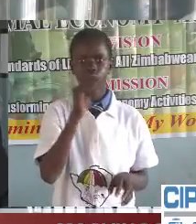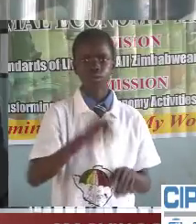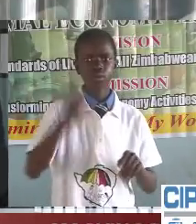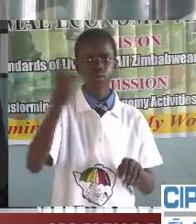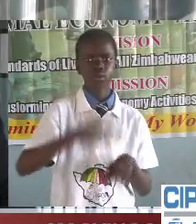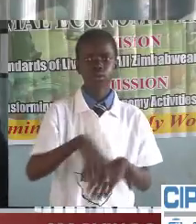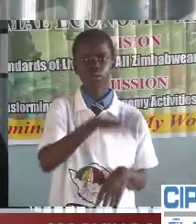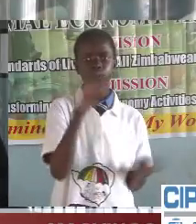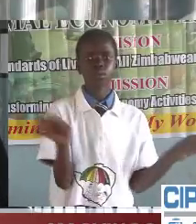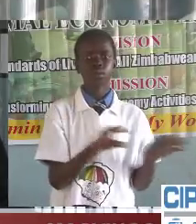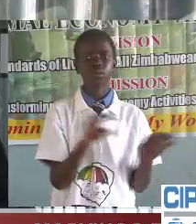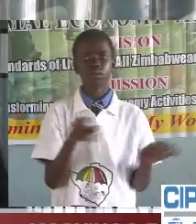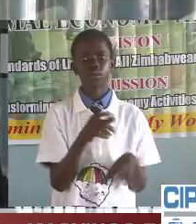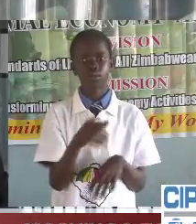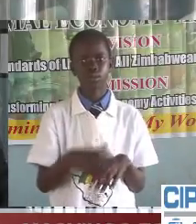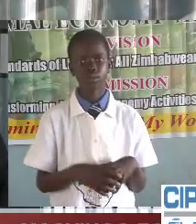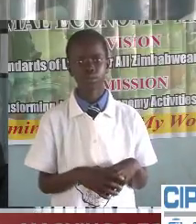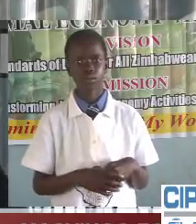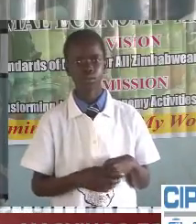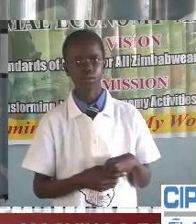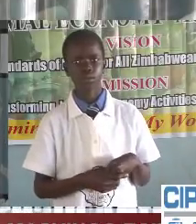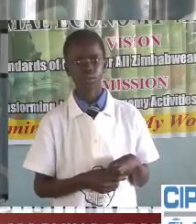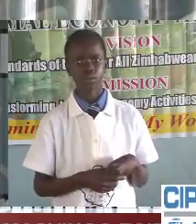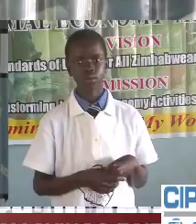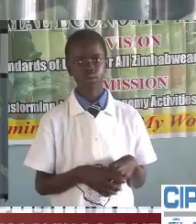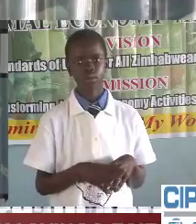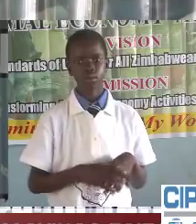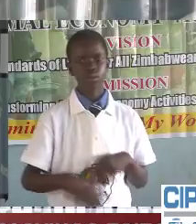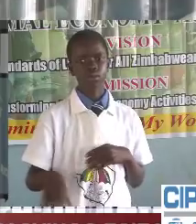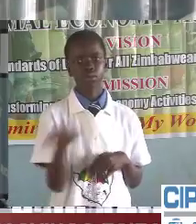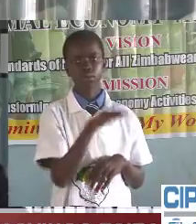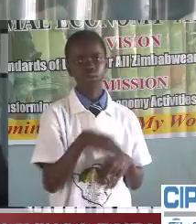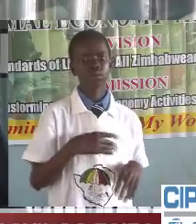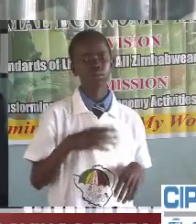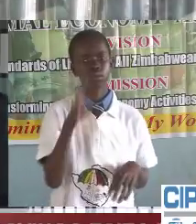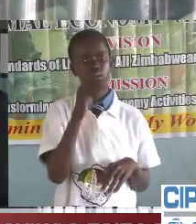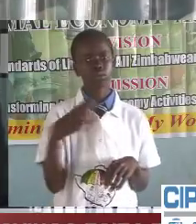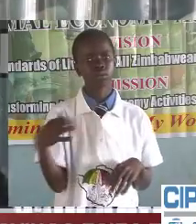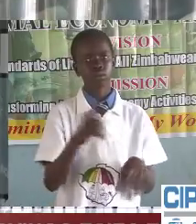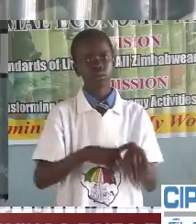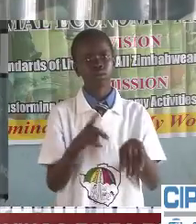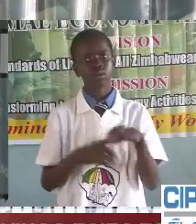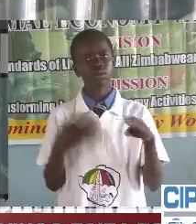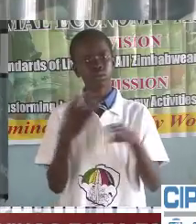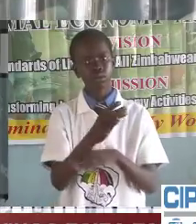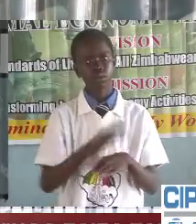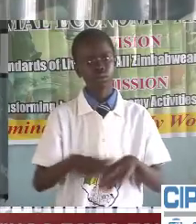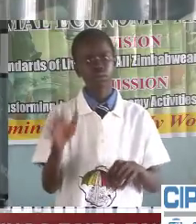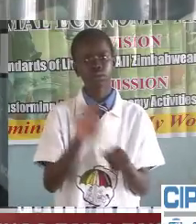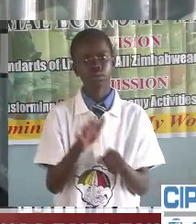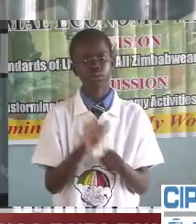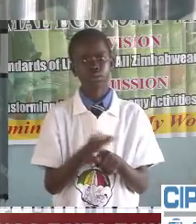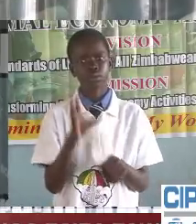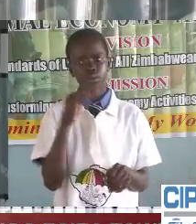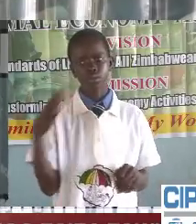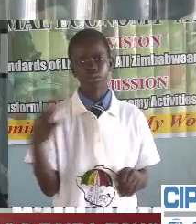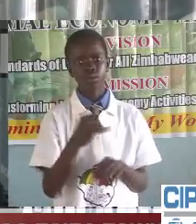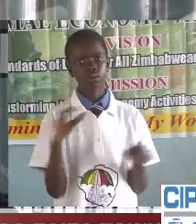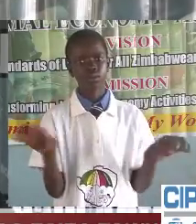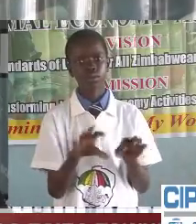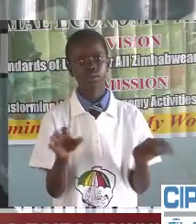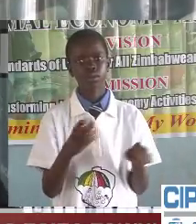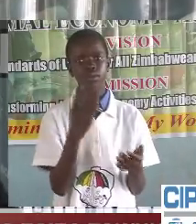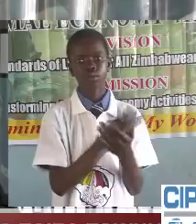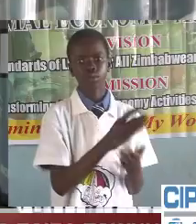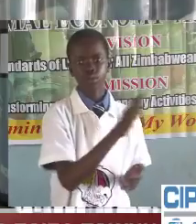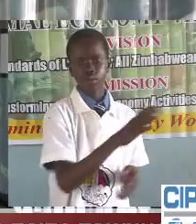tinoita basa. Ndo zvimwe zvazvinoona kuti nguva inenge yapinda, asi zvizhinji zvatoda kuti titaurirane zvimwe zvichabatwa neva